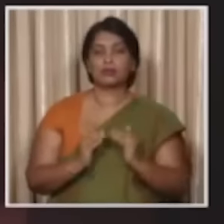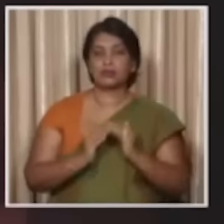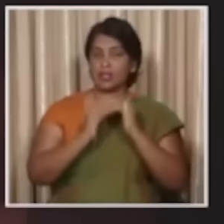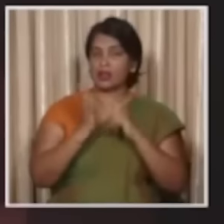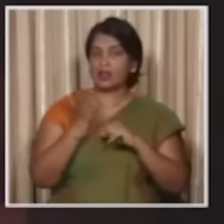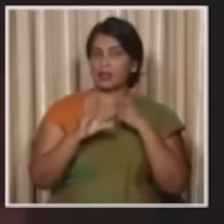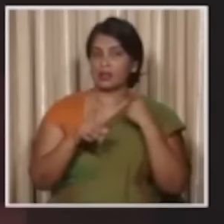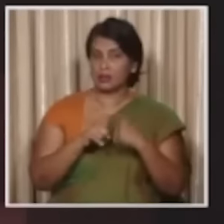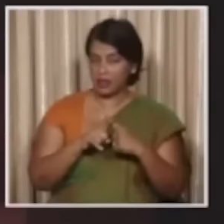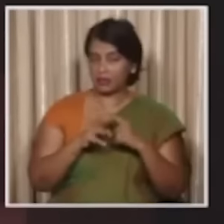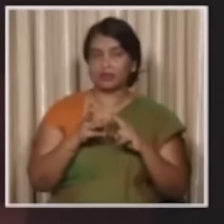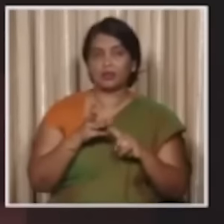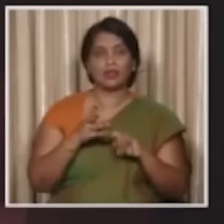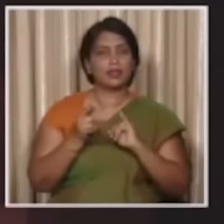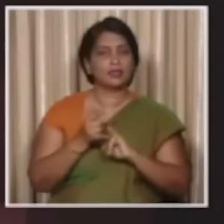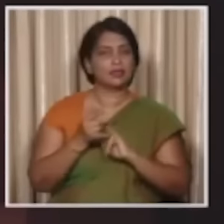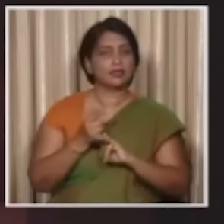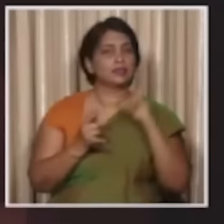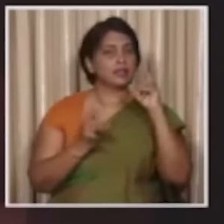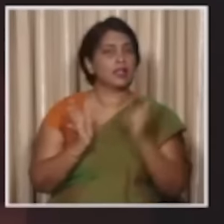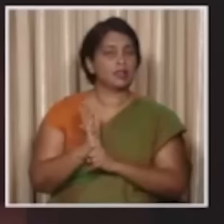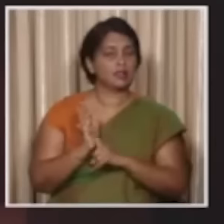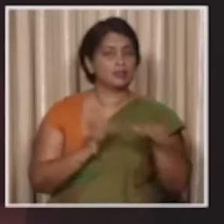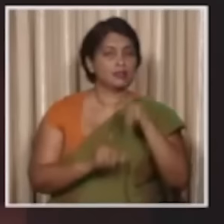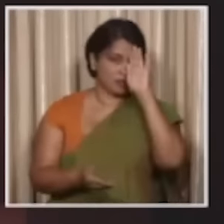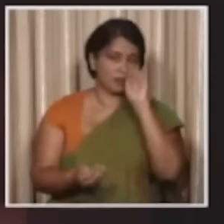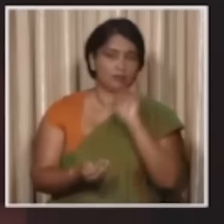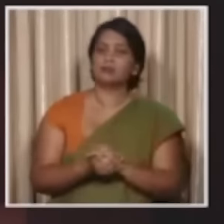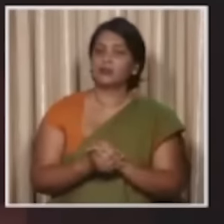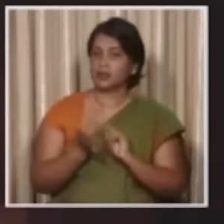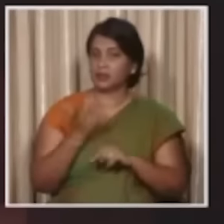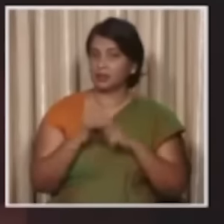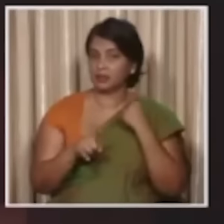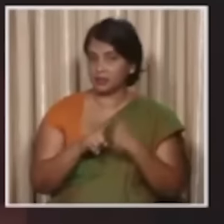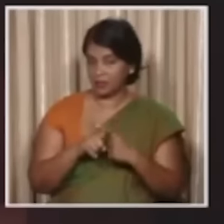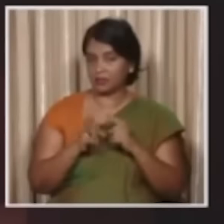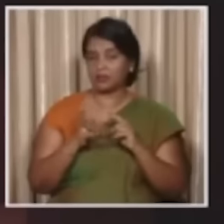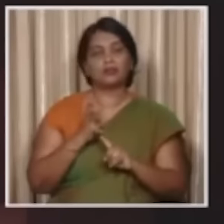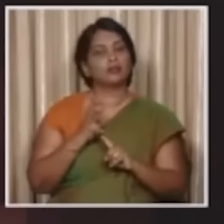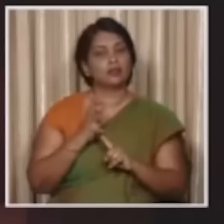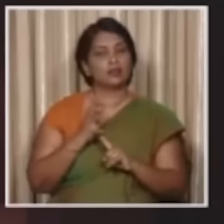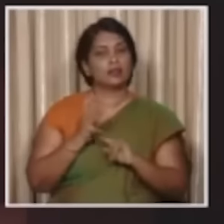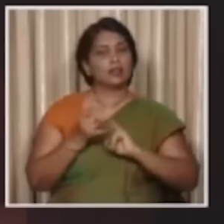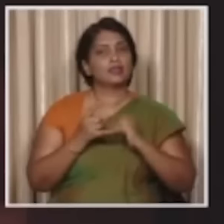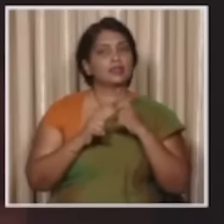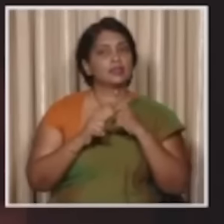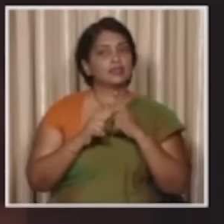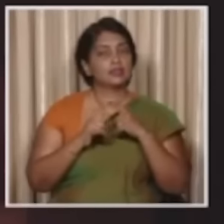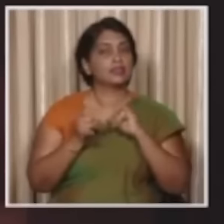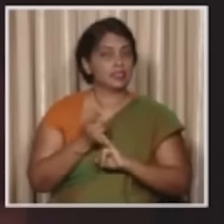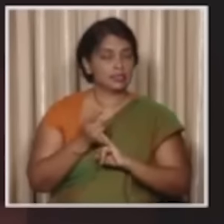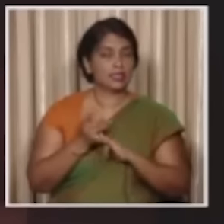බද්ද. SSCL එක ගහනවා සමාජ ආරක්ෂණ දායකත්ව බද්ද. ඒ වගේම සෙස් එක ගහනවා සෙස්